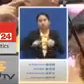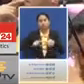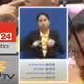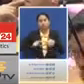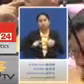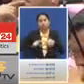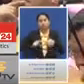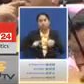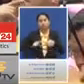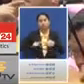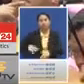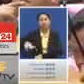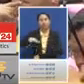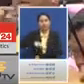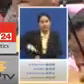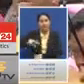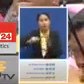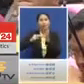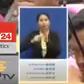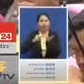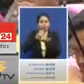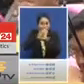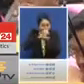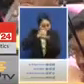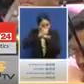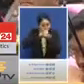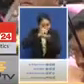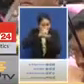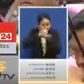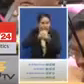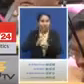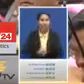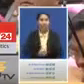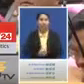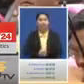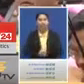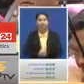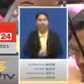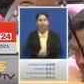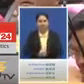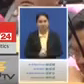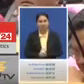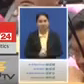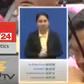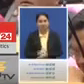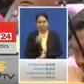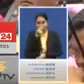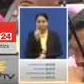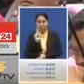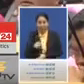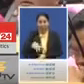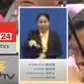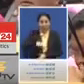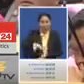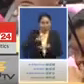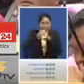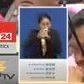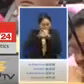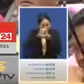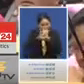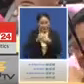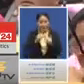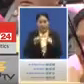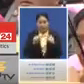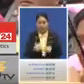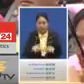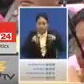ญชาอย่างไรมันก็คือยาเสพติดในข้อเท็จจริงแต่วันนี้เราค้นพบคุณ